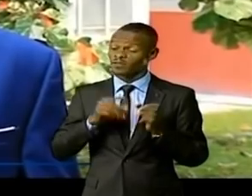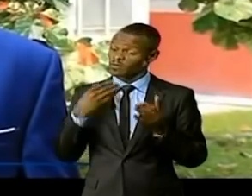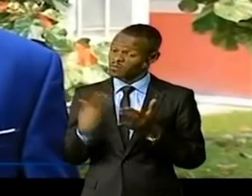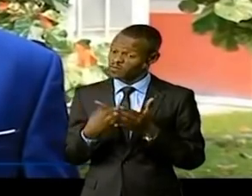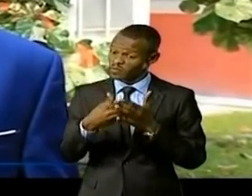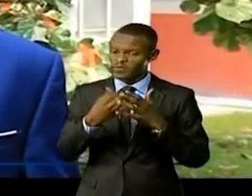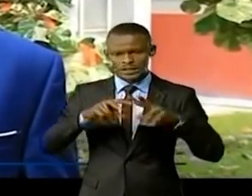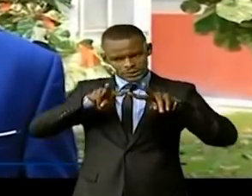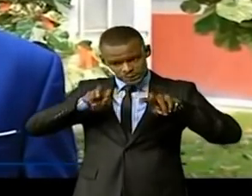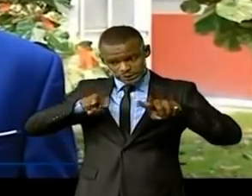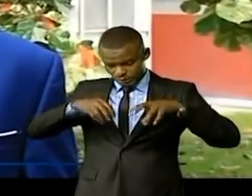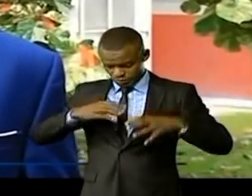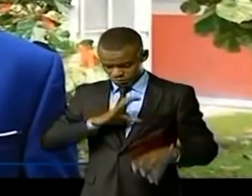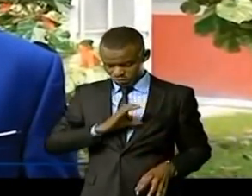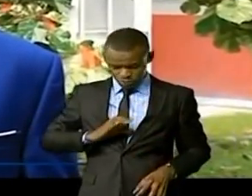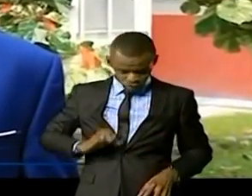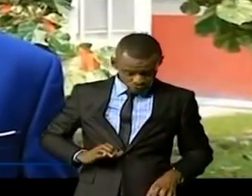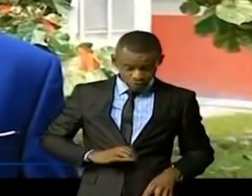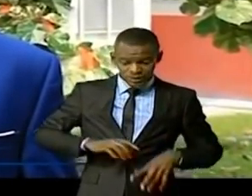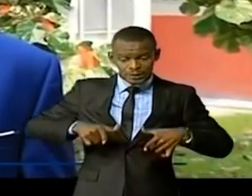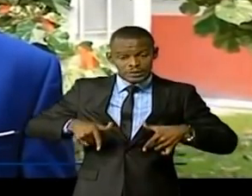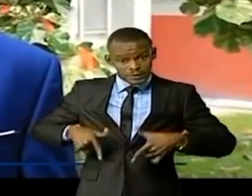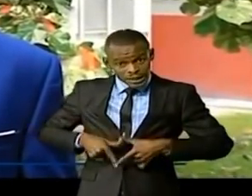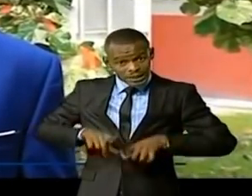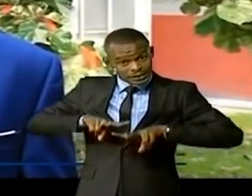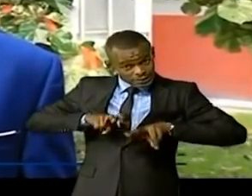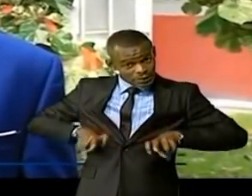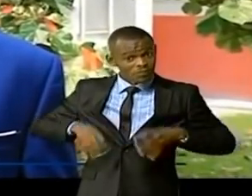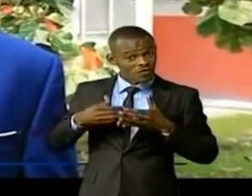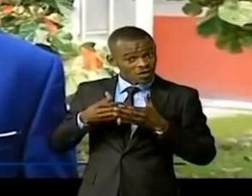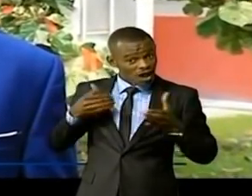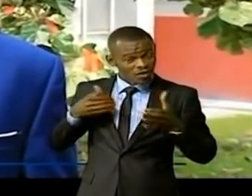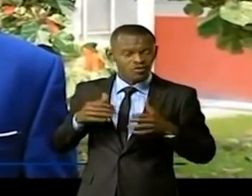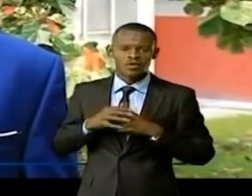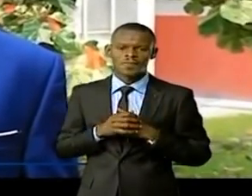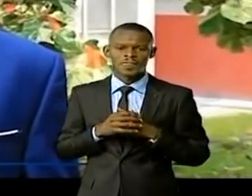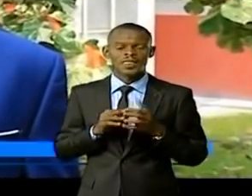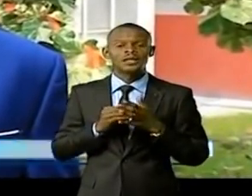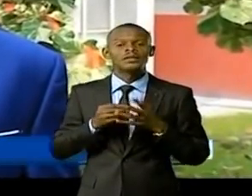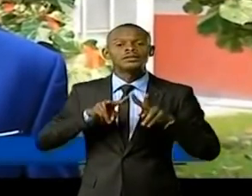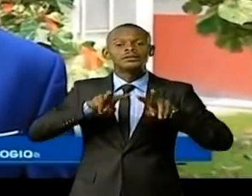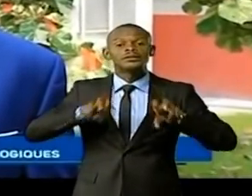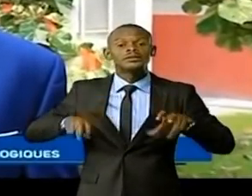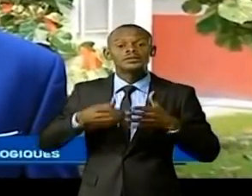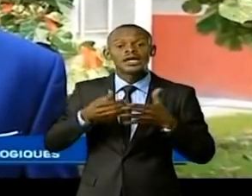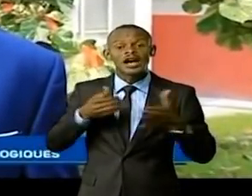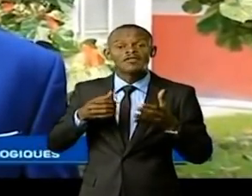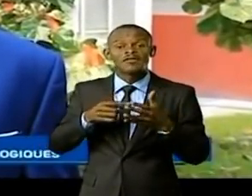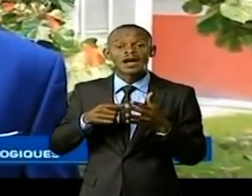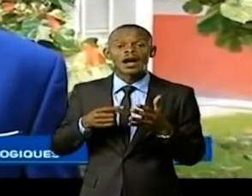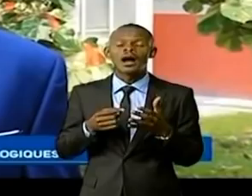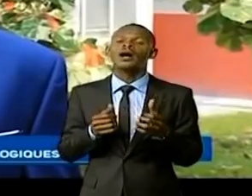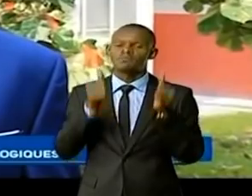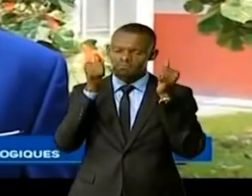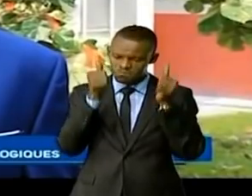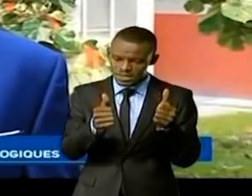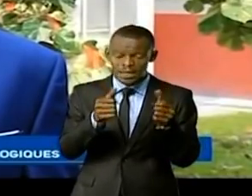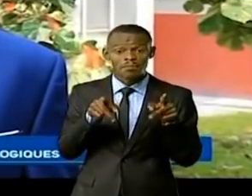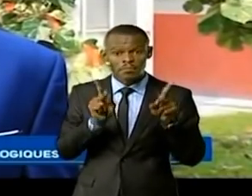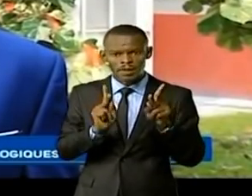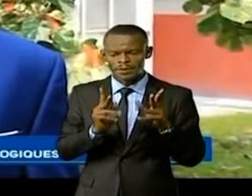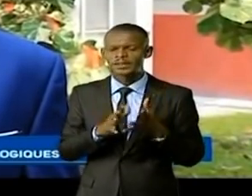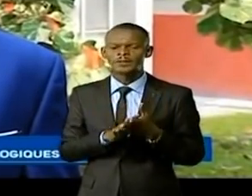bruit, sans signe. Et le dépistage consiste à détecter ces lésions à temps afin de les traiter